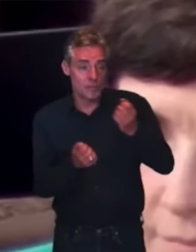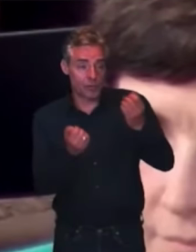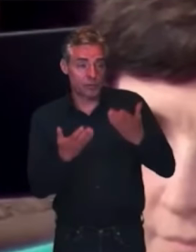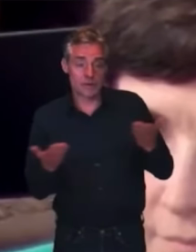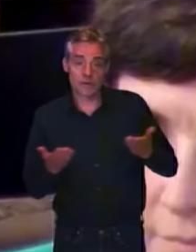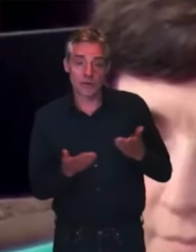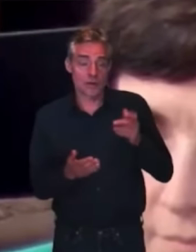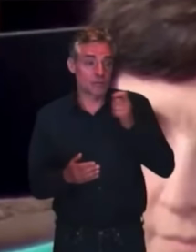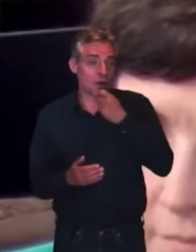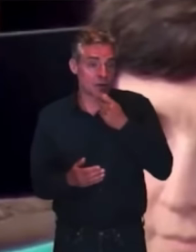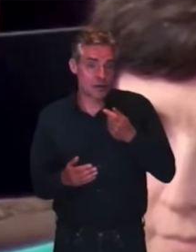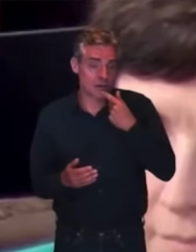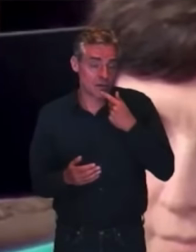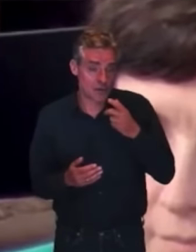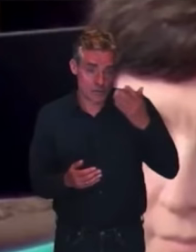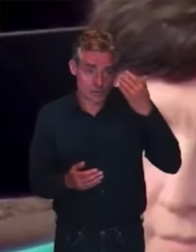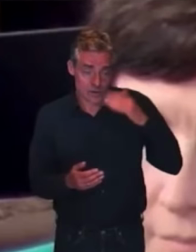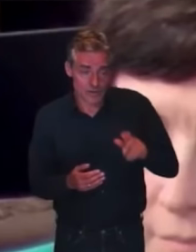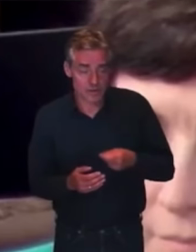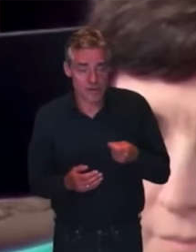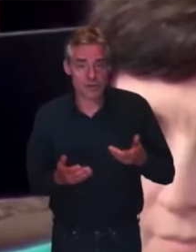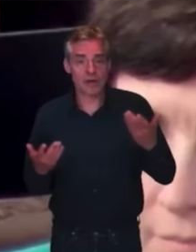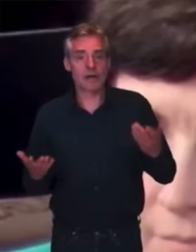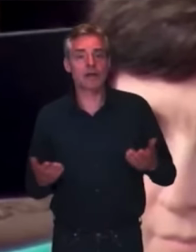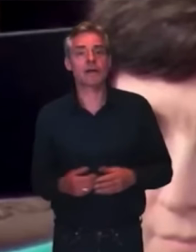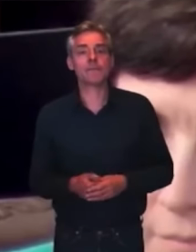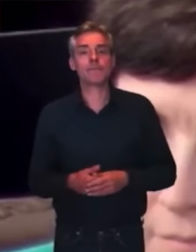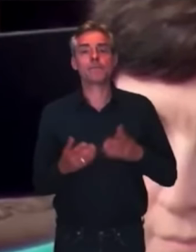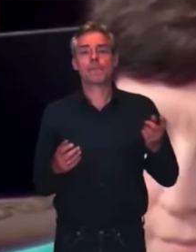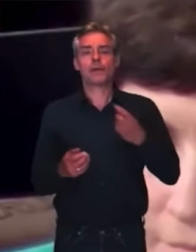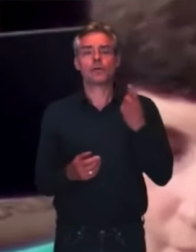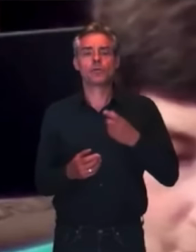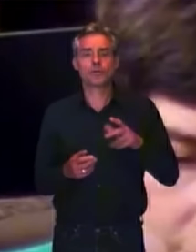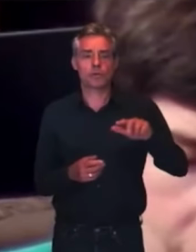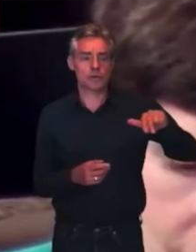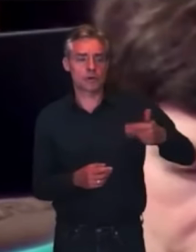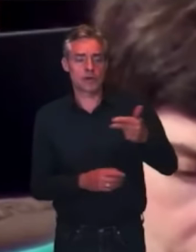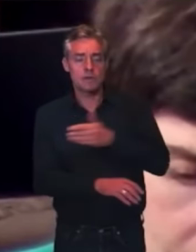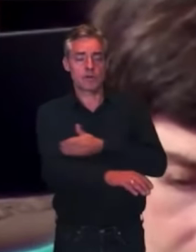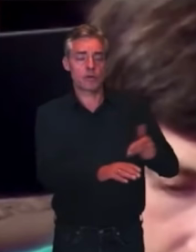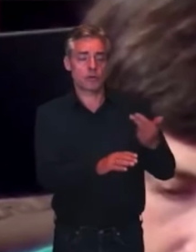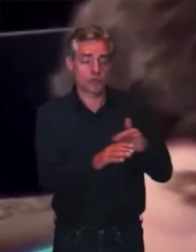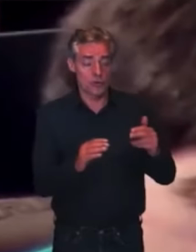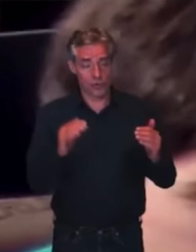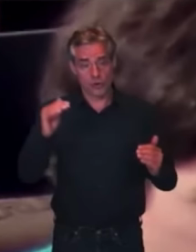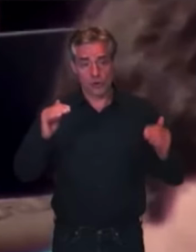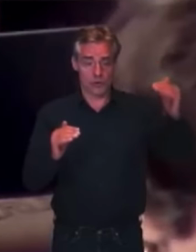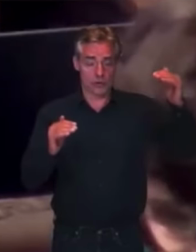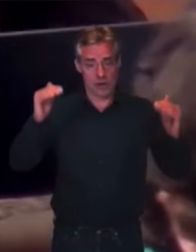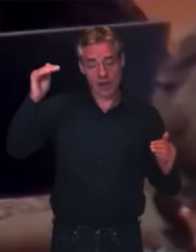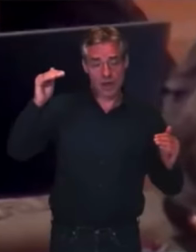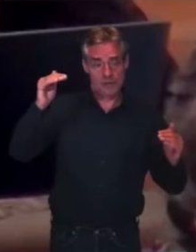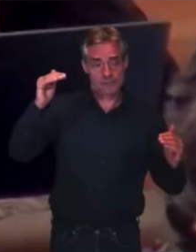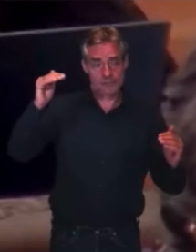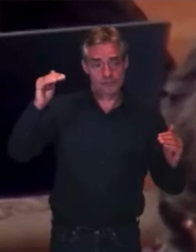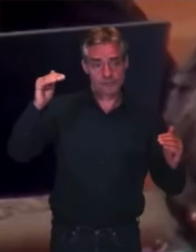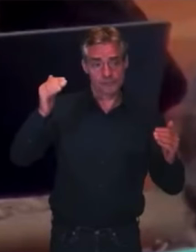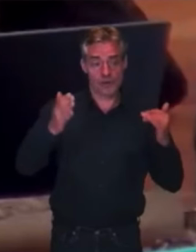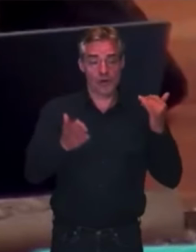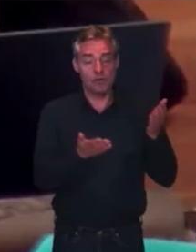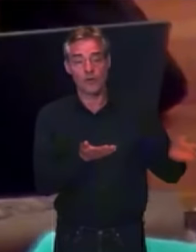c'est en mars. Donc vous êtes censé les savoir. Et là, c'est toujours 13 millions d'euros d'écart sur les recettes fiscales,